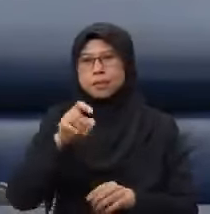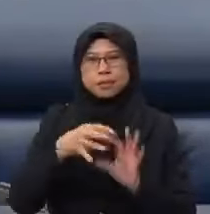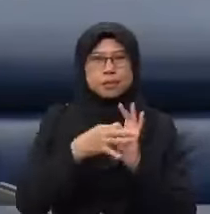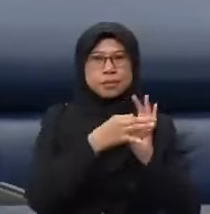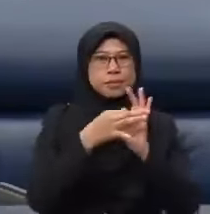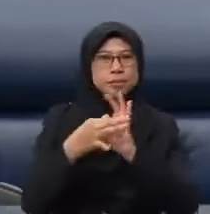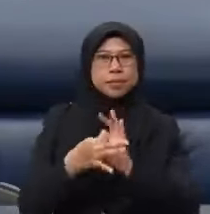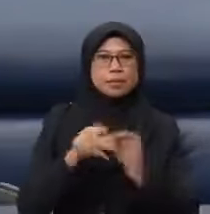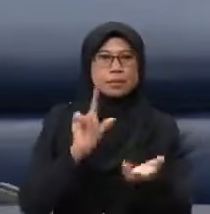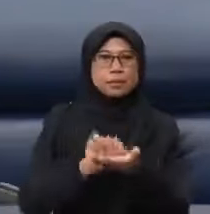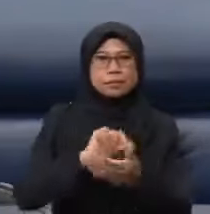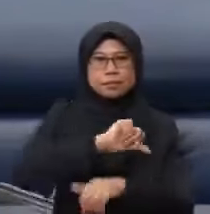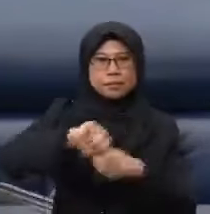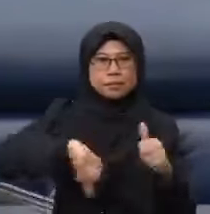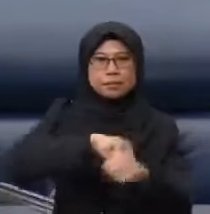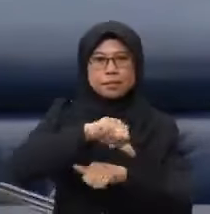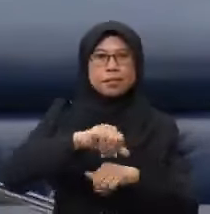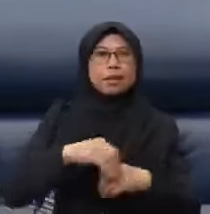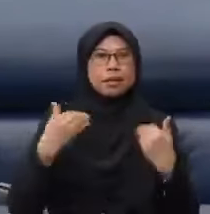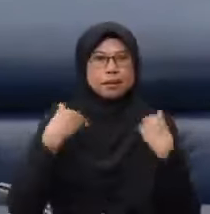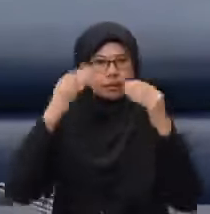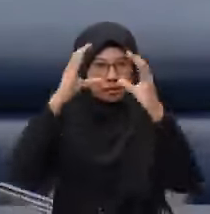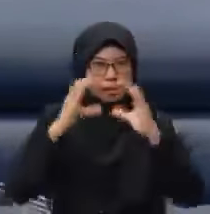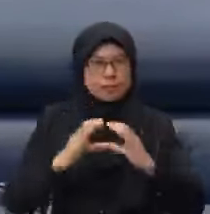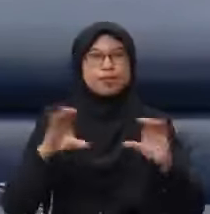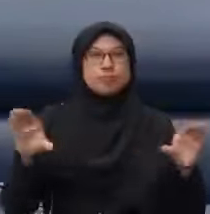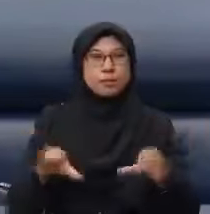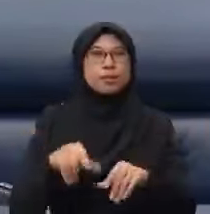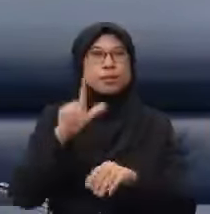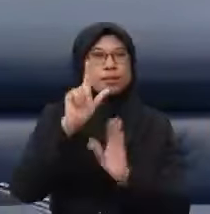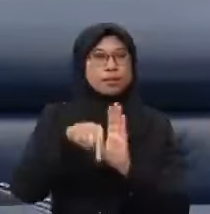beberapa langkah telah diteliti dan insya-allah kita akan umumkan tidak lama lagi terima kasih